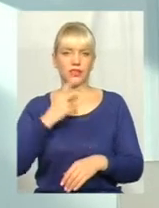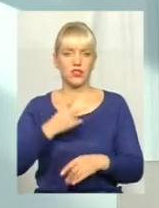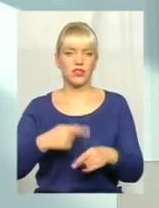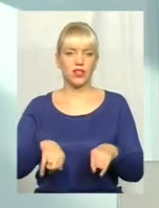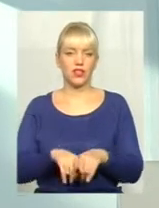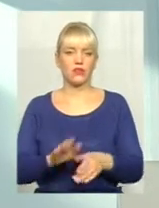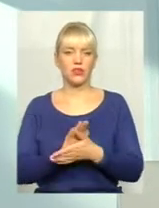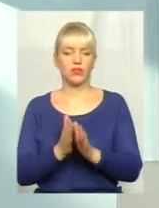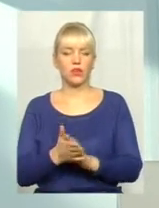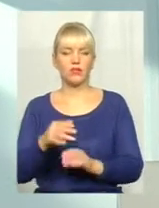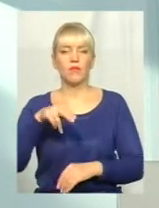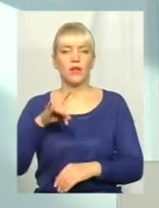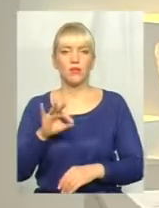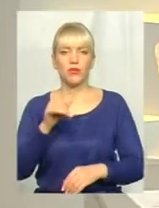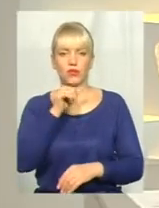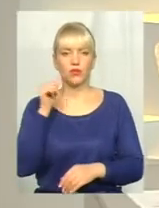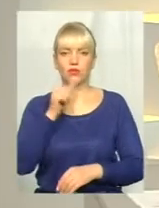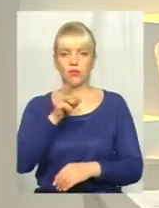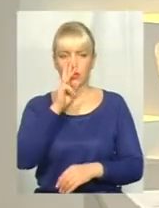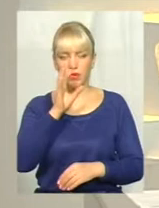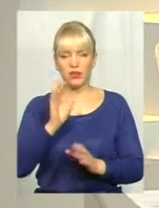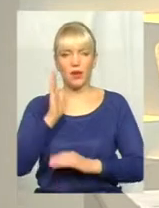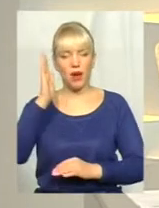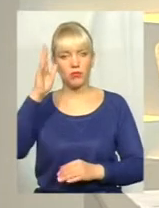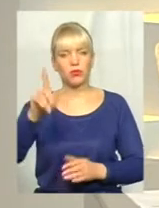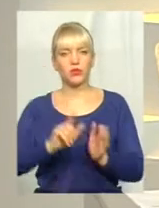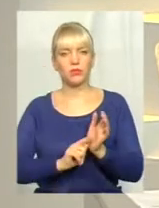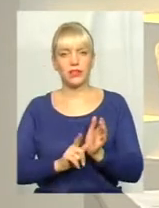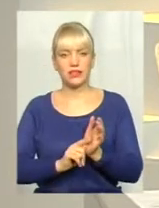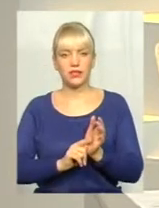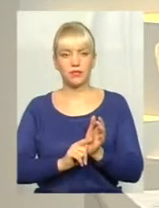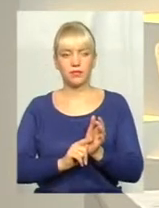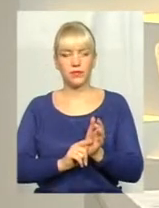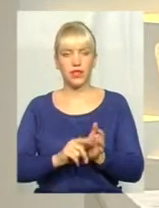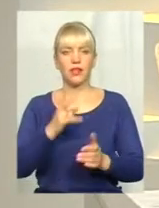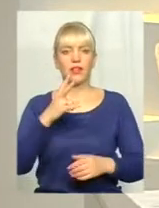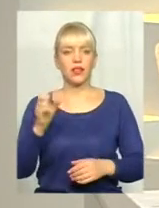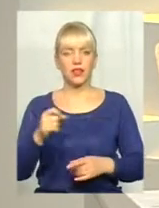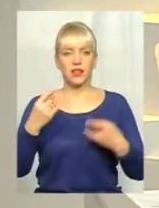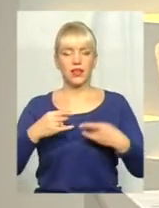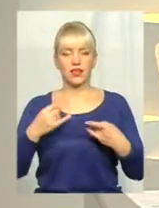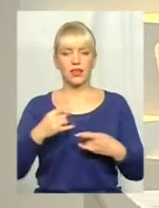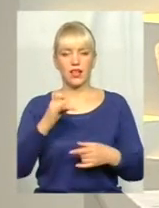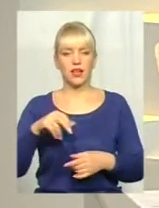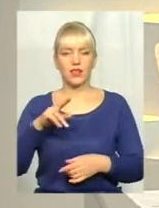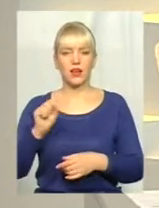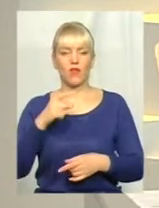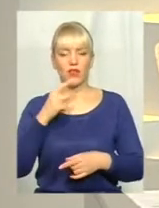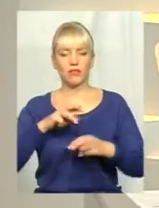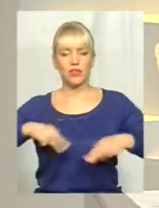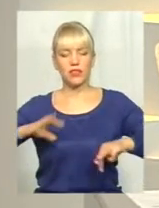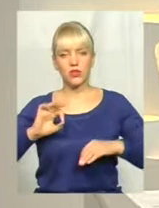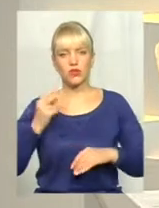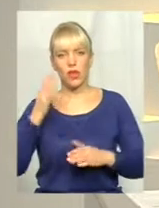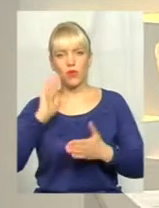ситуацію. Власне, такі про тіньову зарплату і майбутні пенсії на телеканалі «Рада» говорив міністр